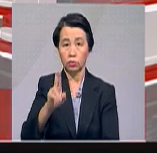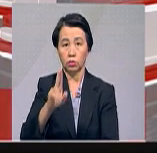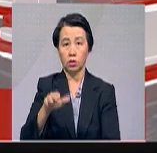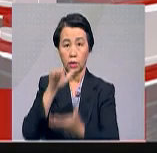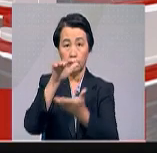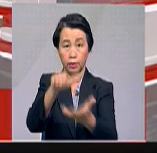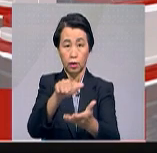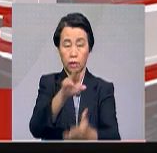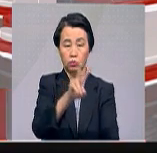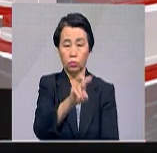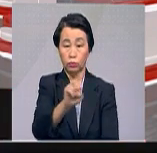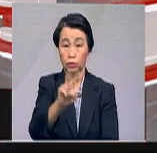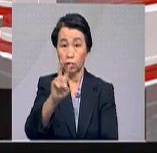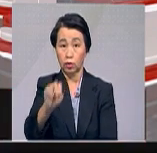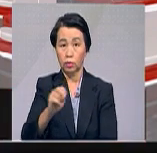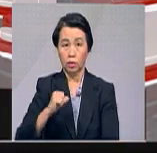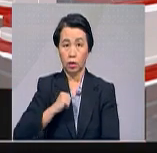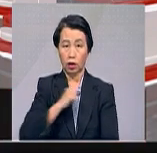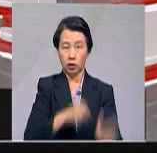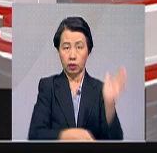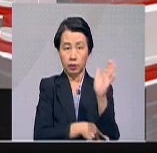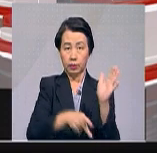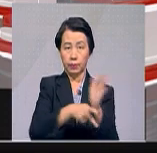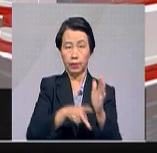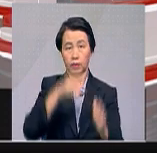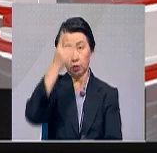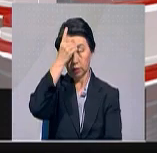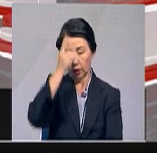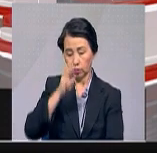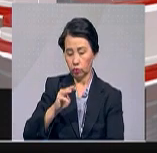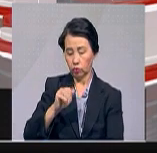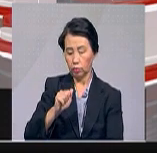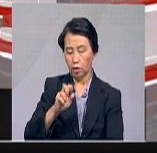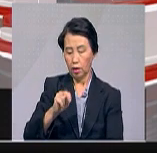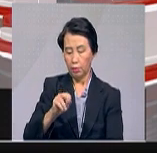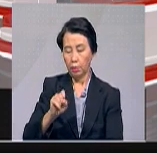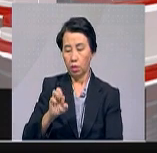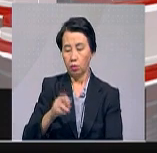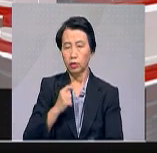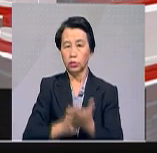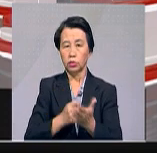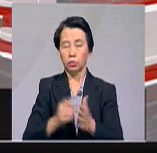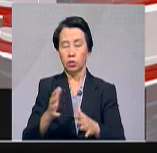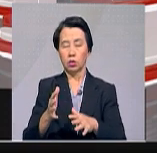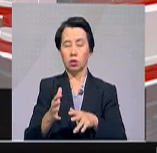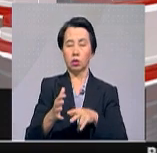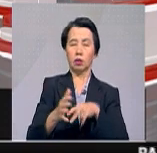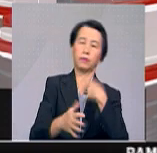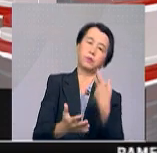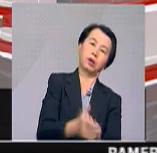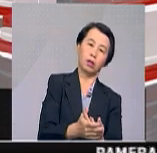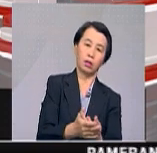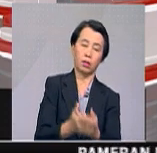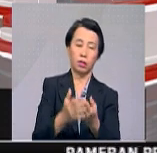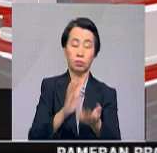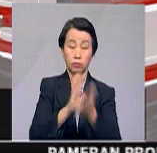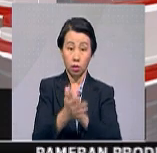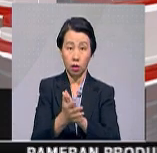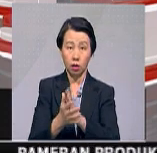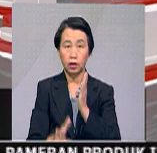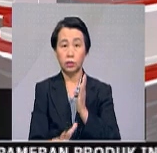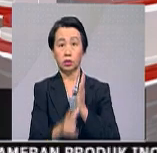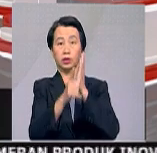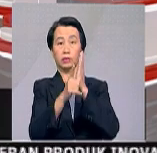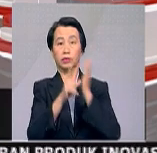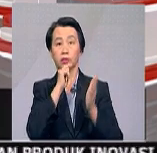Perbekalan 2020, Ahli Parlimen Nibong Tebal Datuk Mansor Othman tiba-tiba jatuh pengsan. Kejadian tersebut menyebabkan timbalan